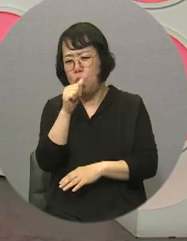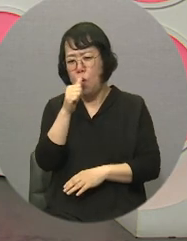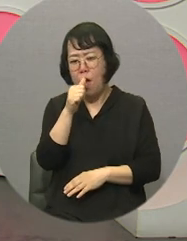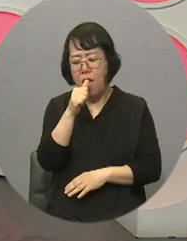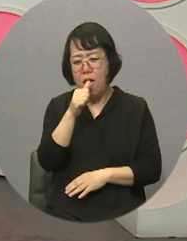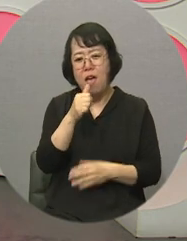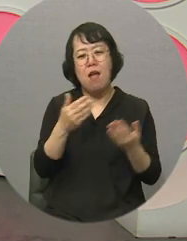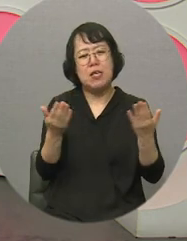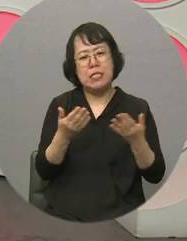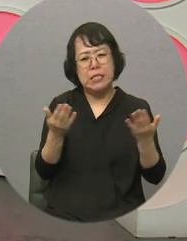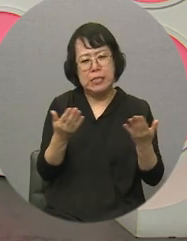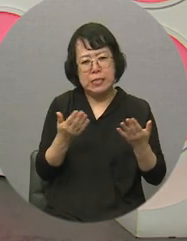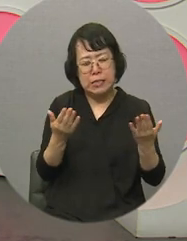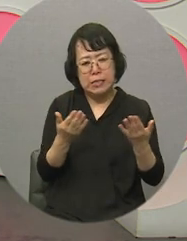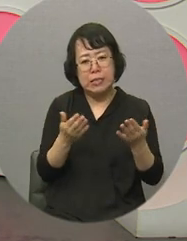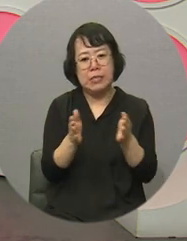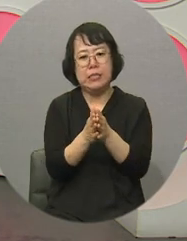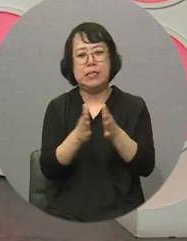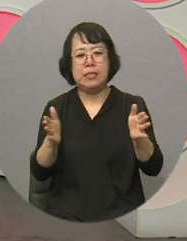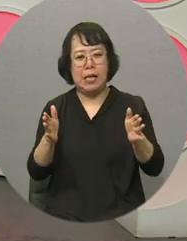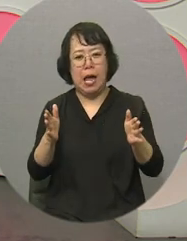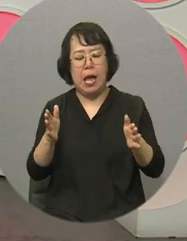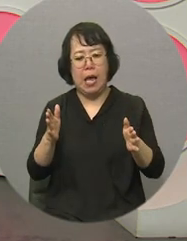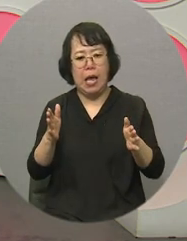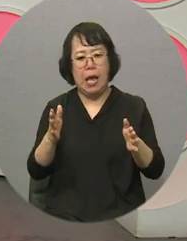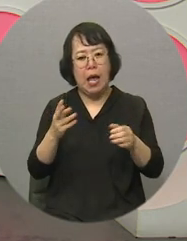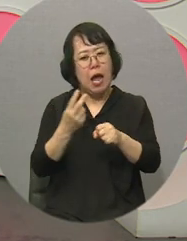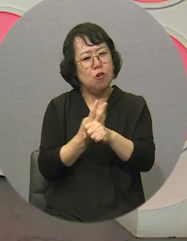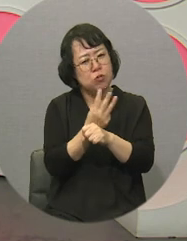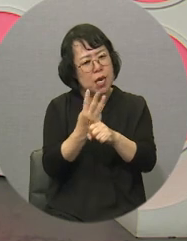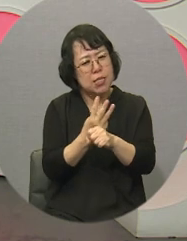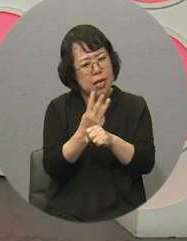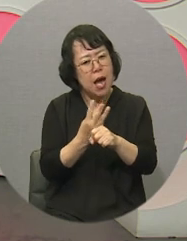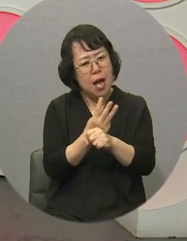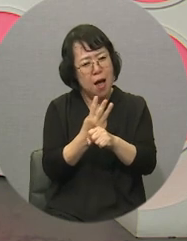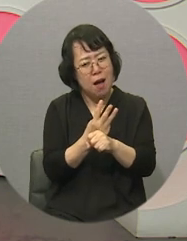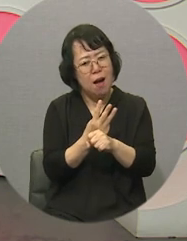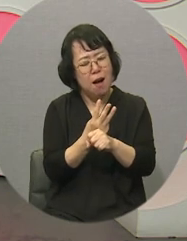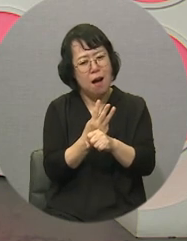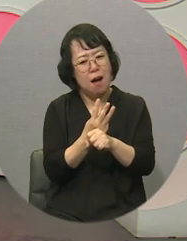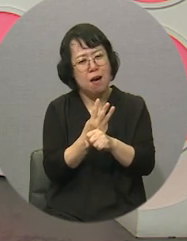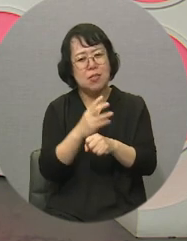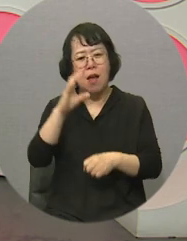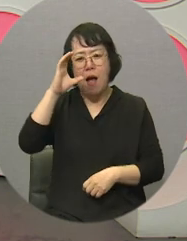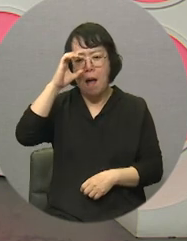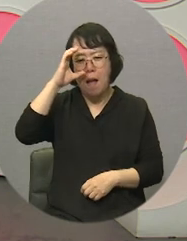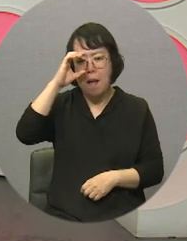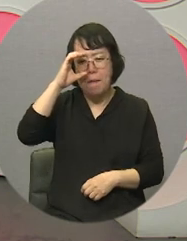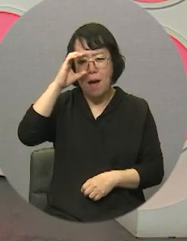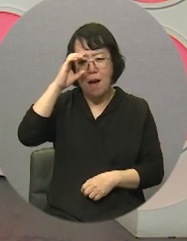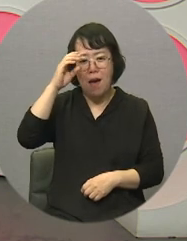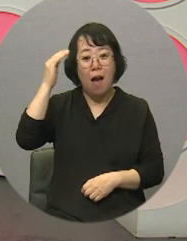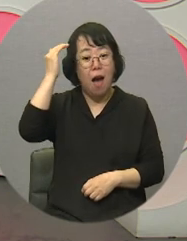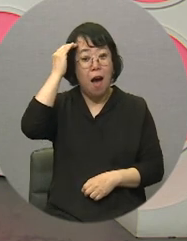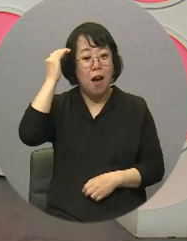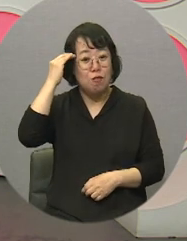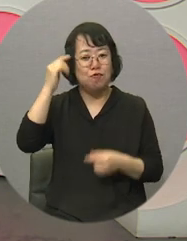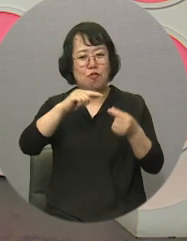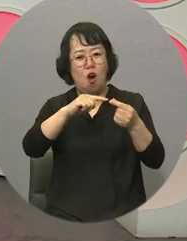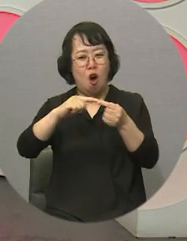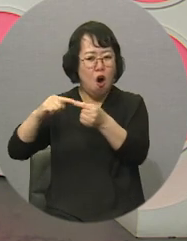주었고요. 격일로 하루에 3시간씩 초등학생에게 국어를 가르치는